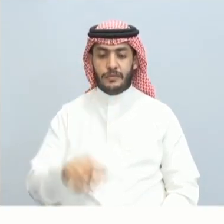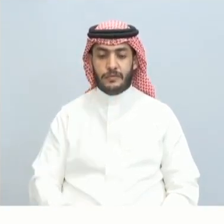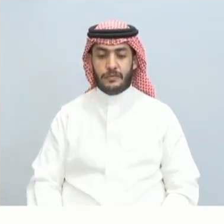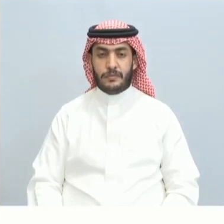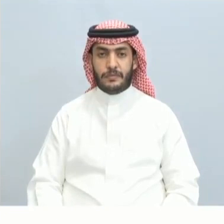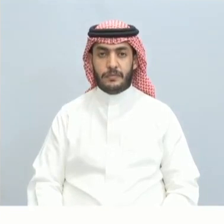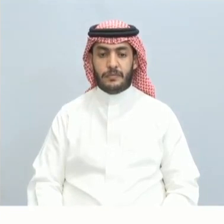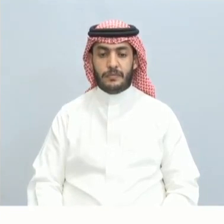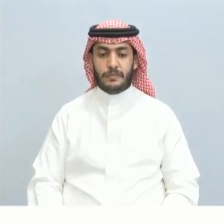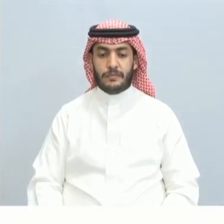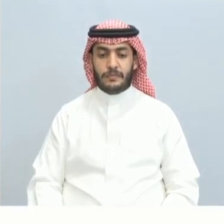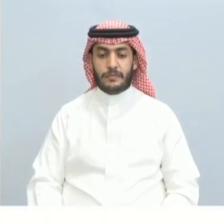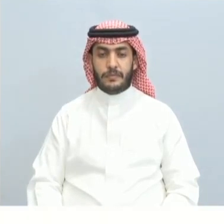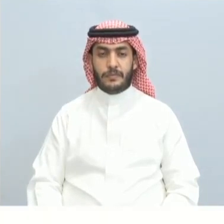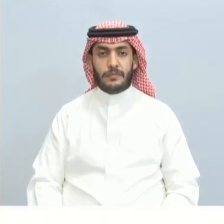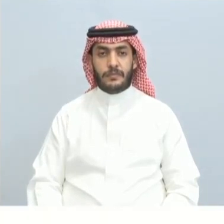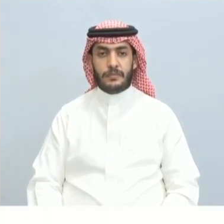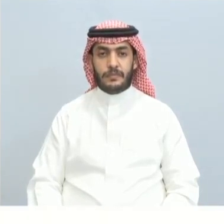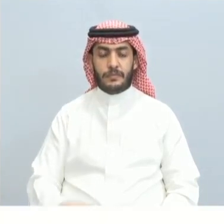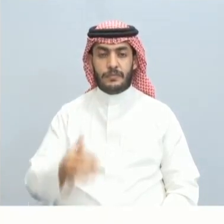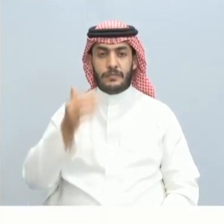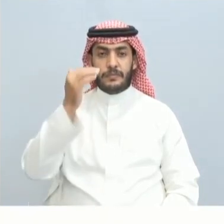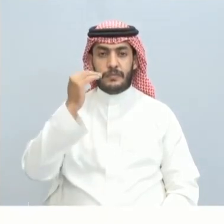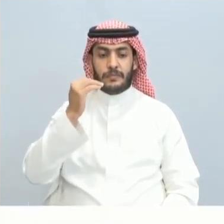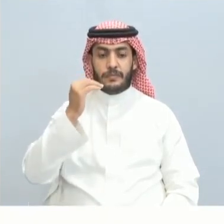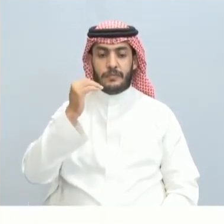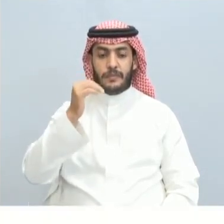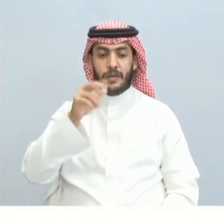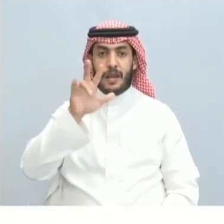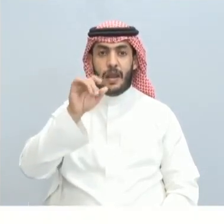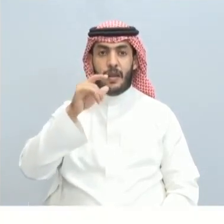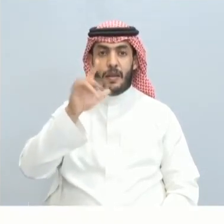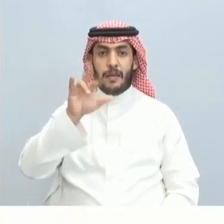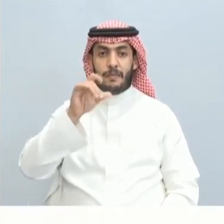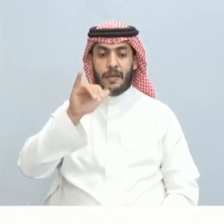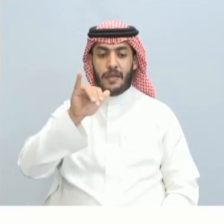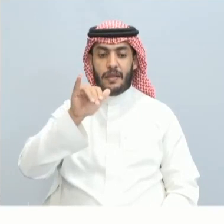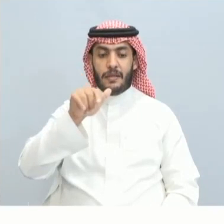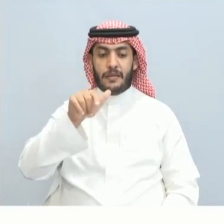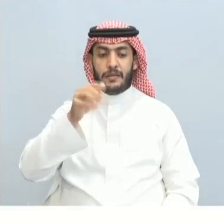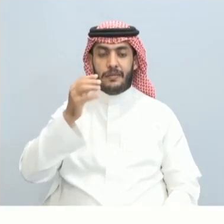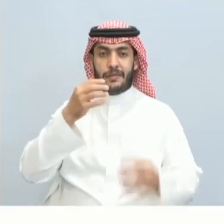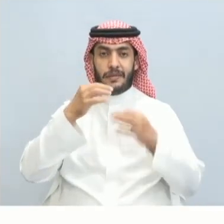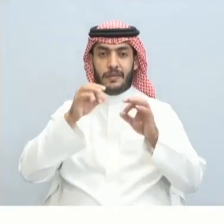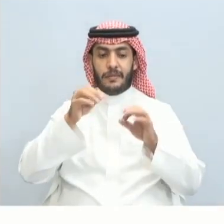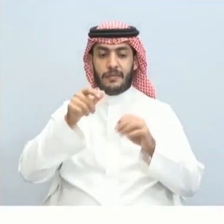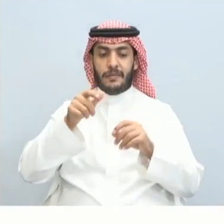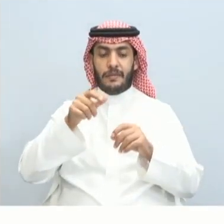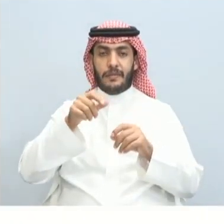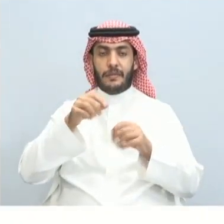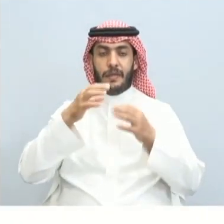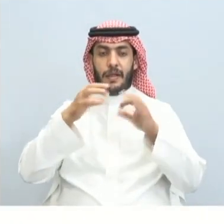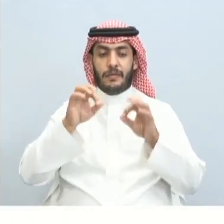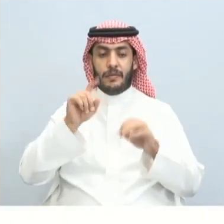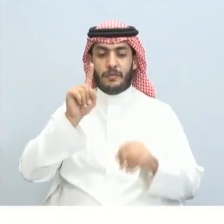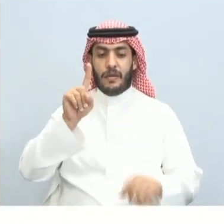وثلاثه اما قيم المدى وهي قيم ماذا المخرجات لهذه الداله هذه